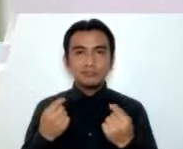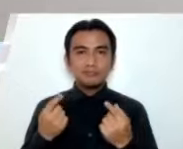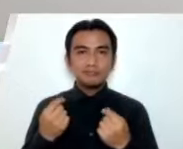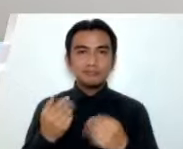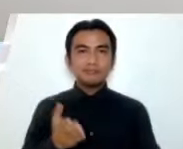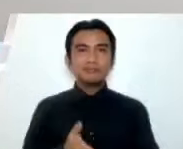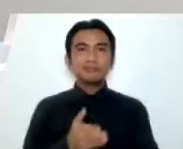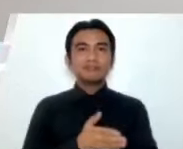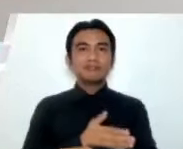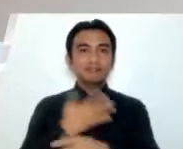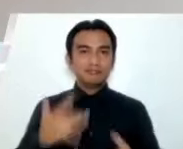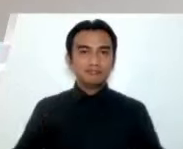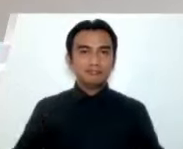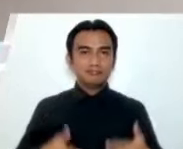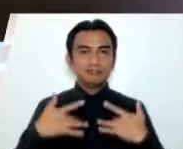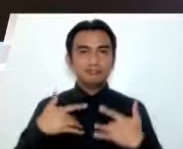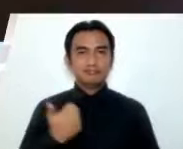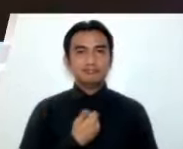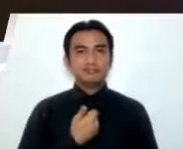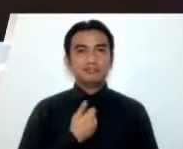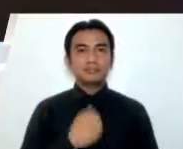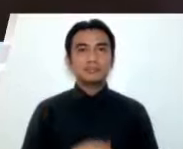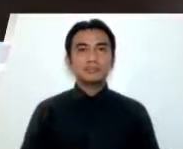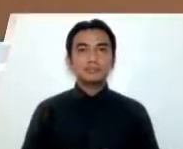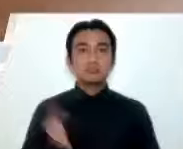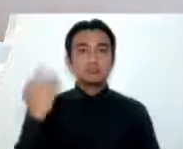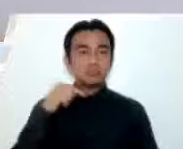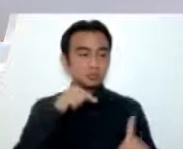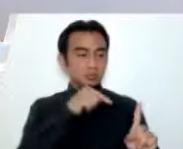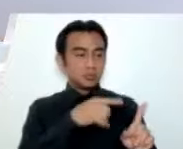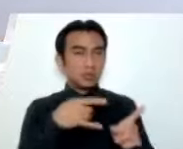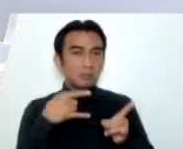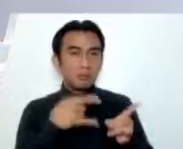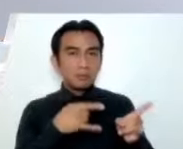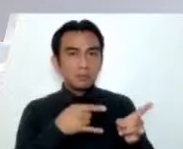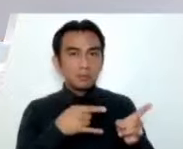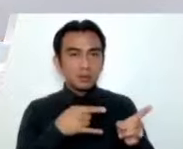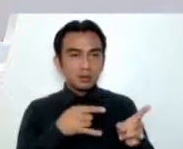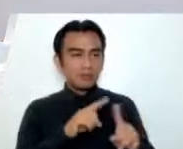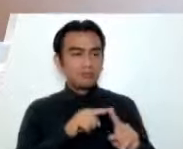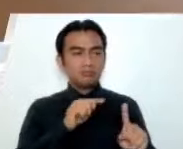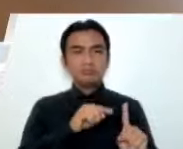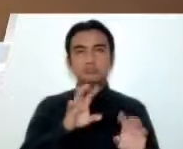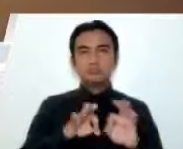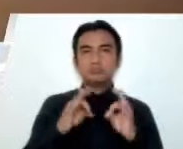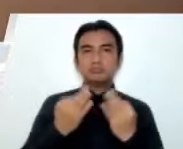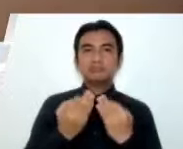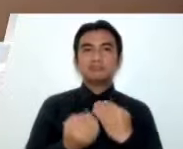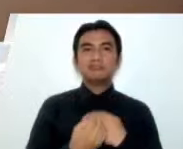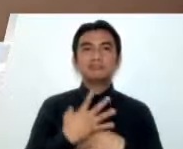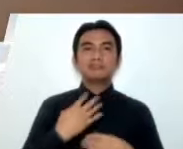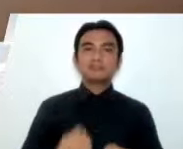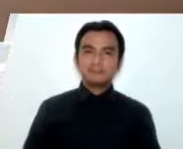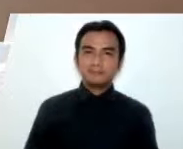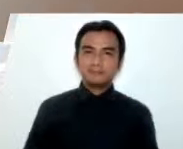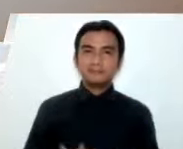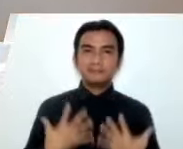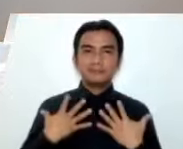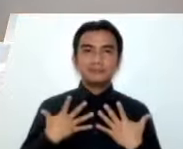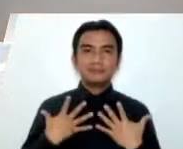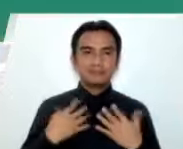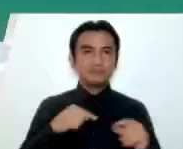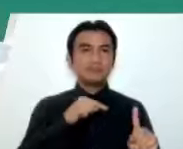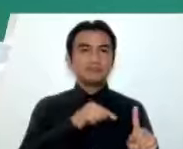sarili? Naging tampulan man siya ng tukso, pamilya ang naging inspirasyon para makapagtapos si Lolo